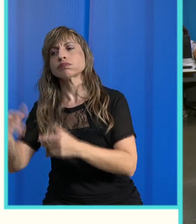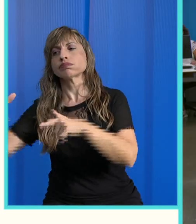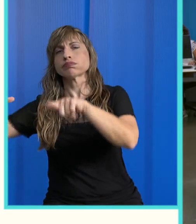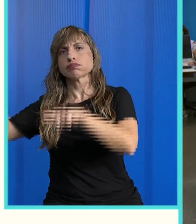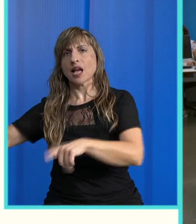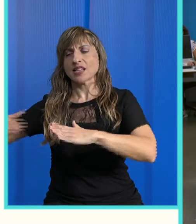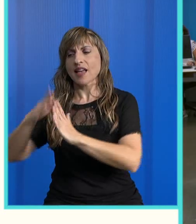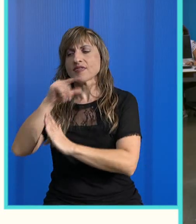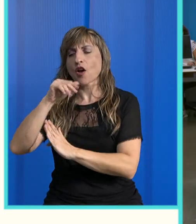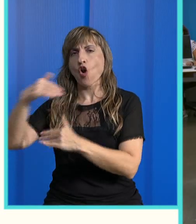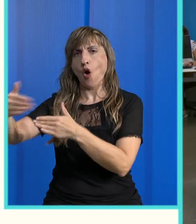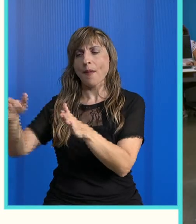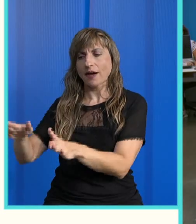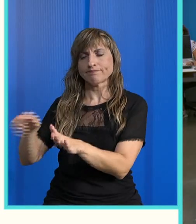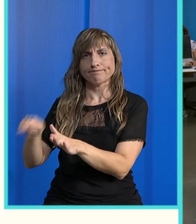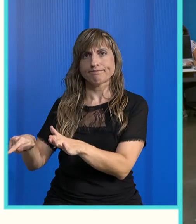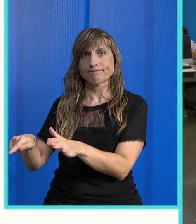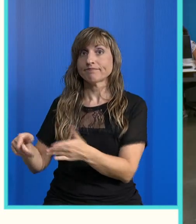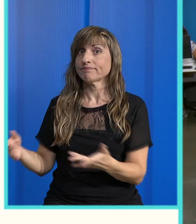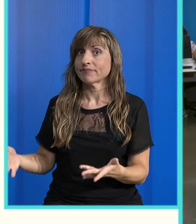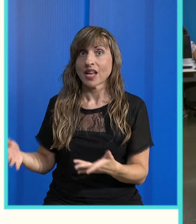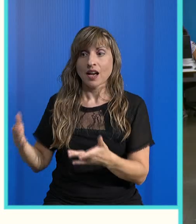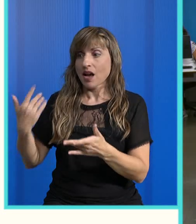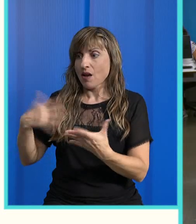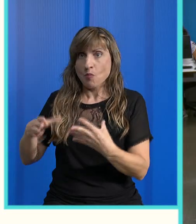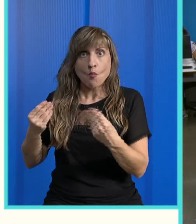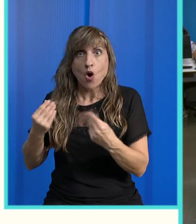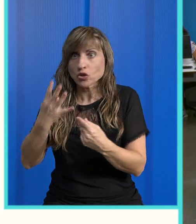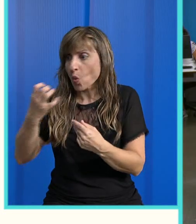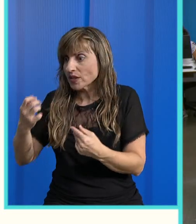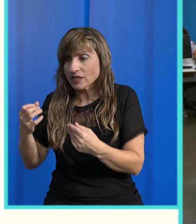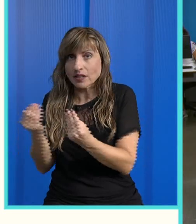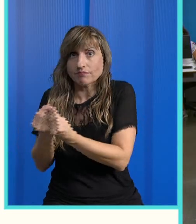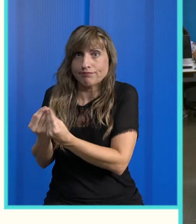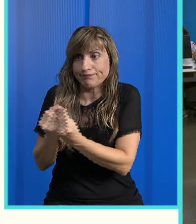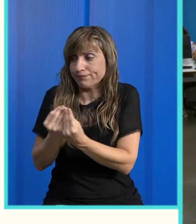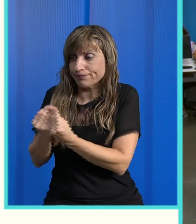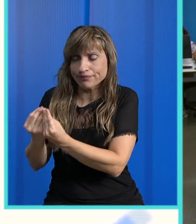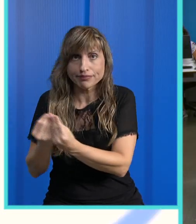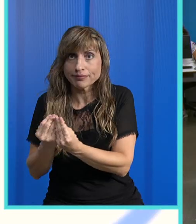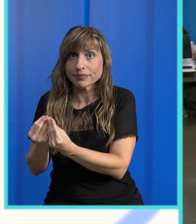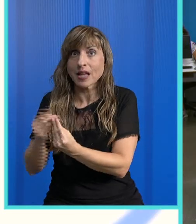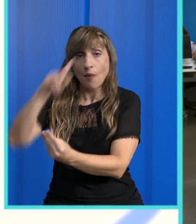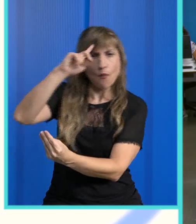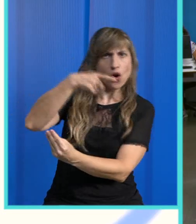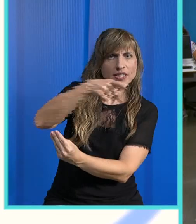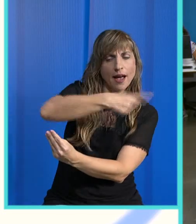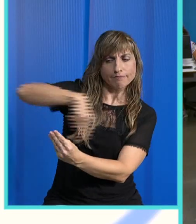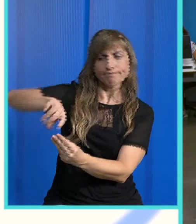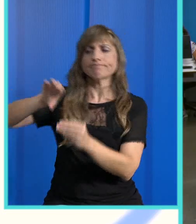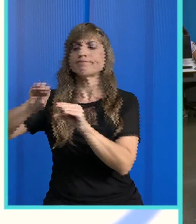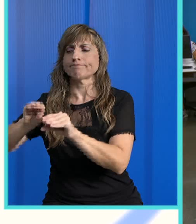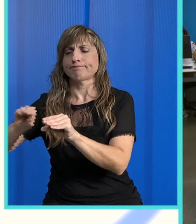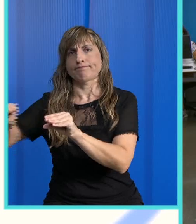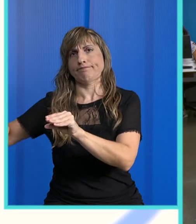acumulació ha provocat que gairebé no quedi espai per amagatzemar tots aquests vehicles de mobilitat personal que requisa la policia local El